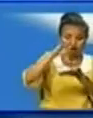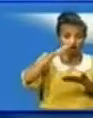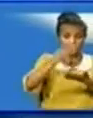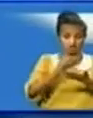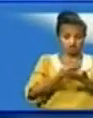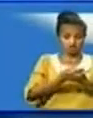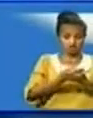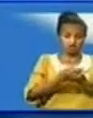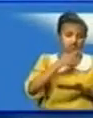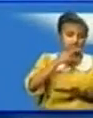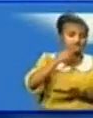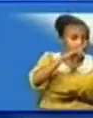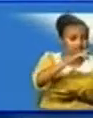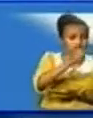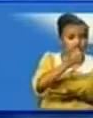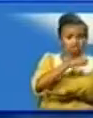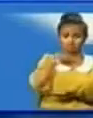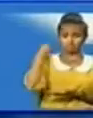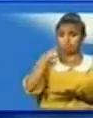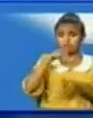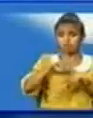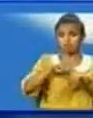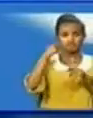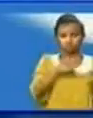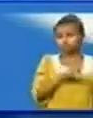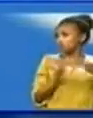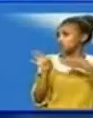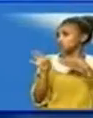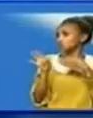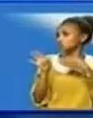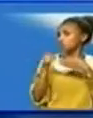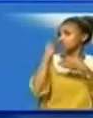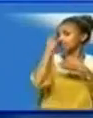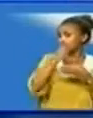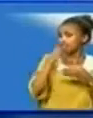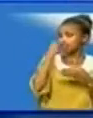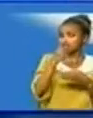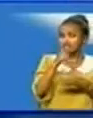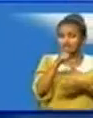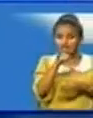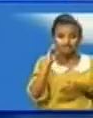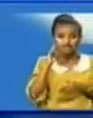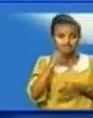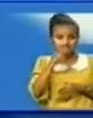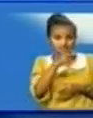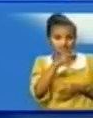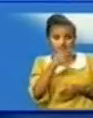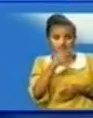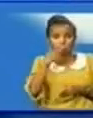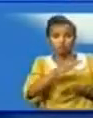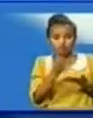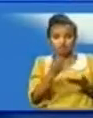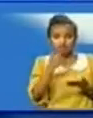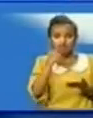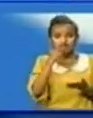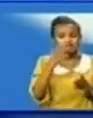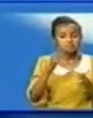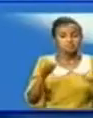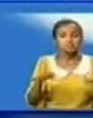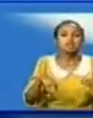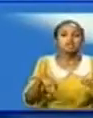መስማት ሳናቸው የከንፈር እንቅስቃሴ ማጉዝ እንትን አላቸው ልጅ ወይ ታዞ እምቢ በሚልበት ጊዜ